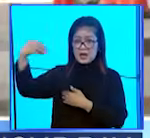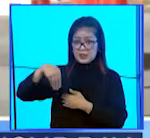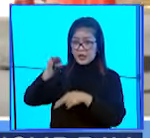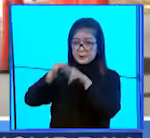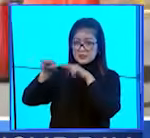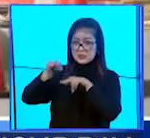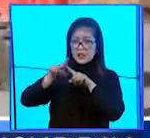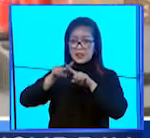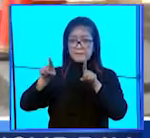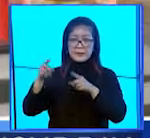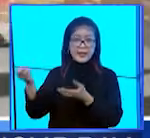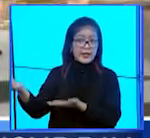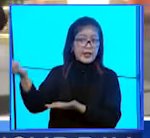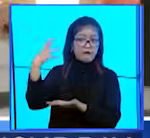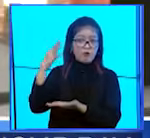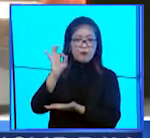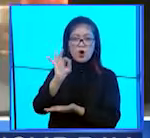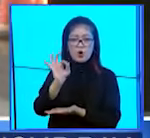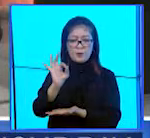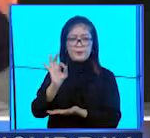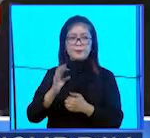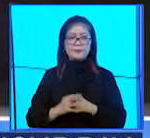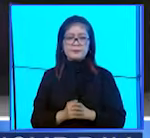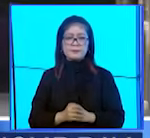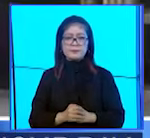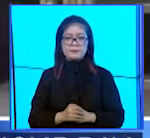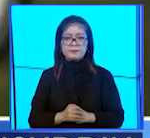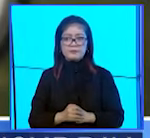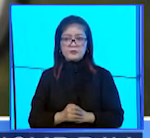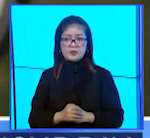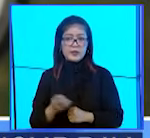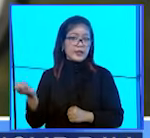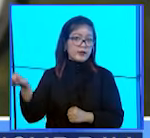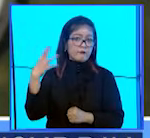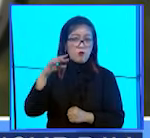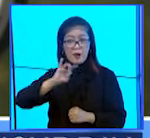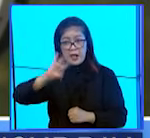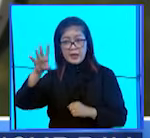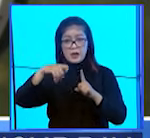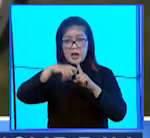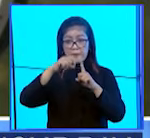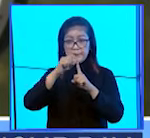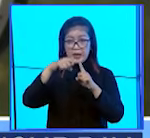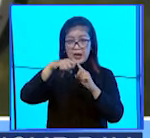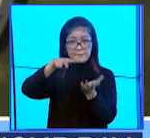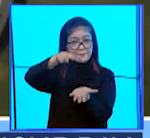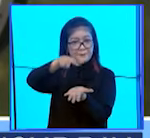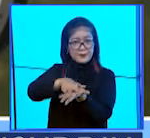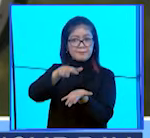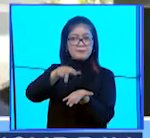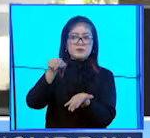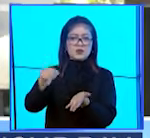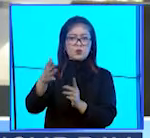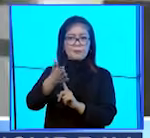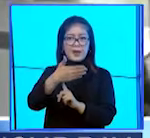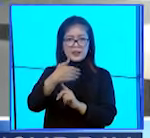mendapatkan konfirmasi dari kedua belah pihak. Beredar informasi bahwa KPK telah menetapkan politisi Golkar